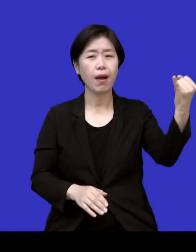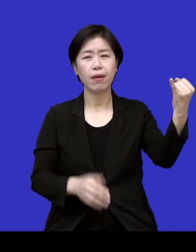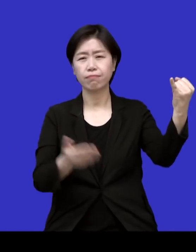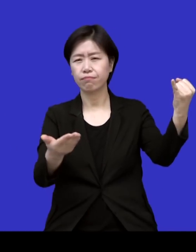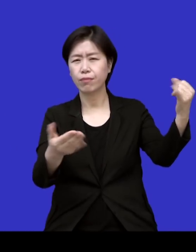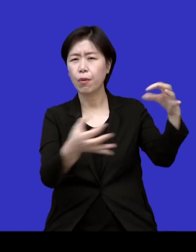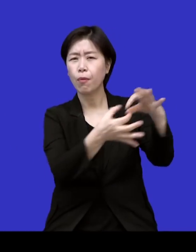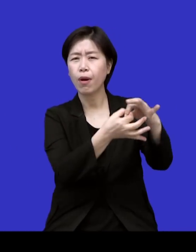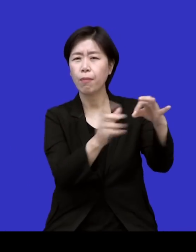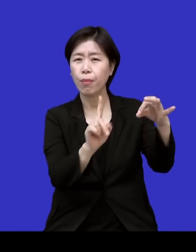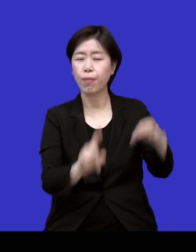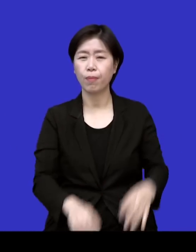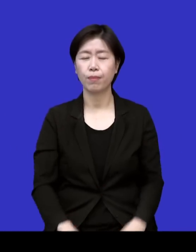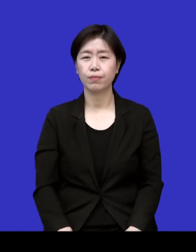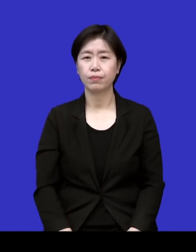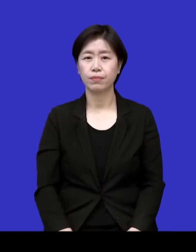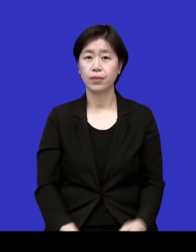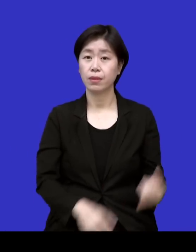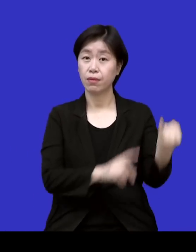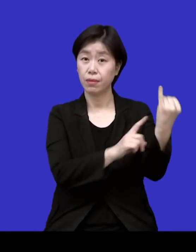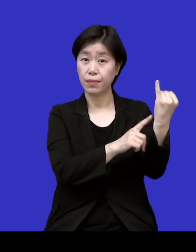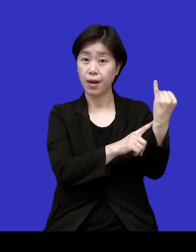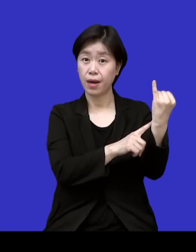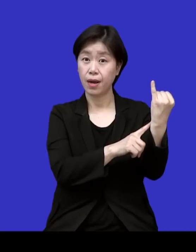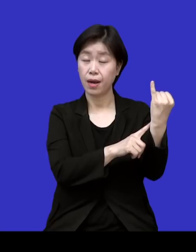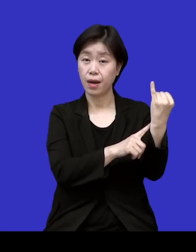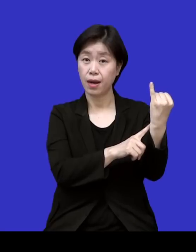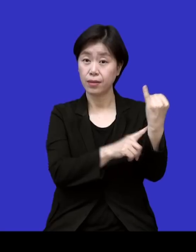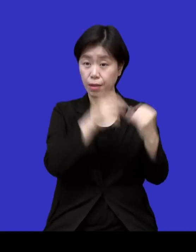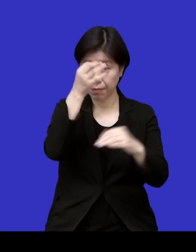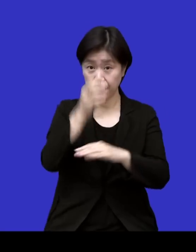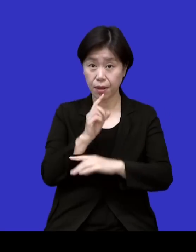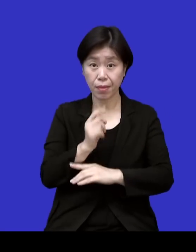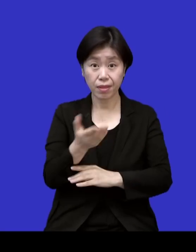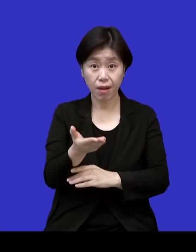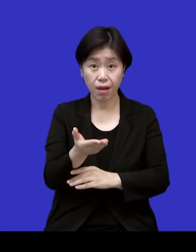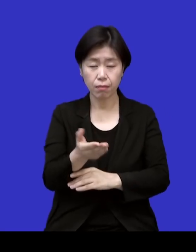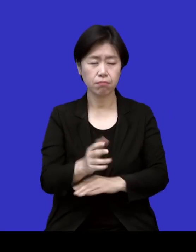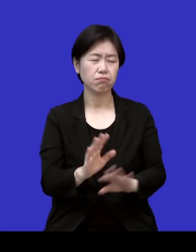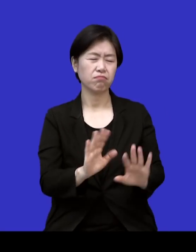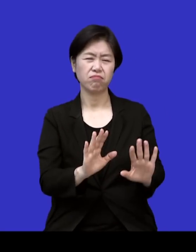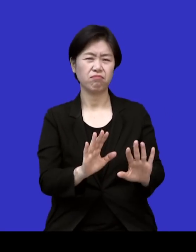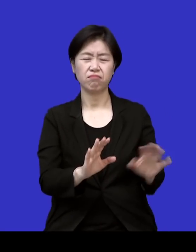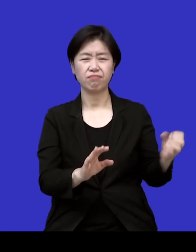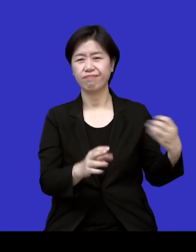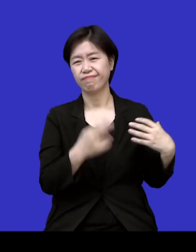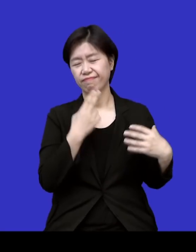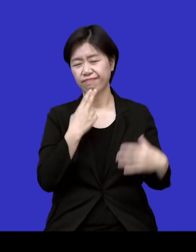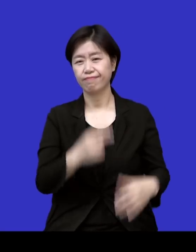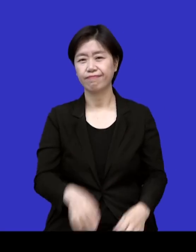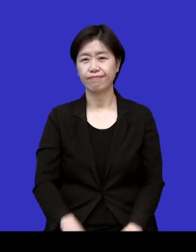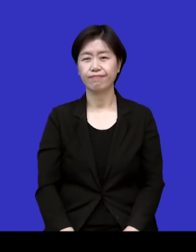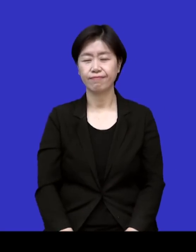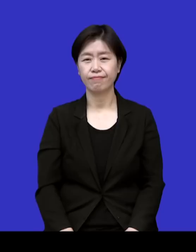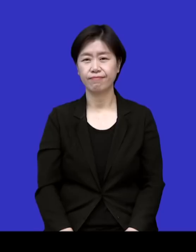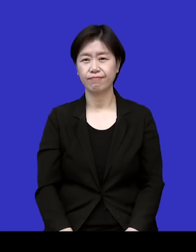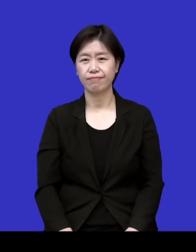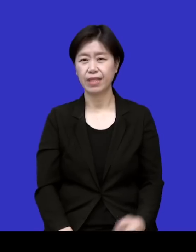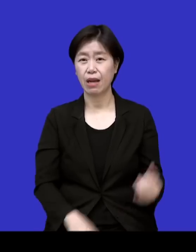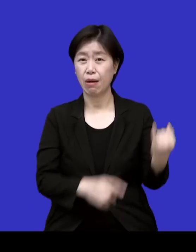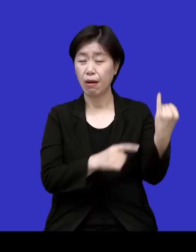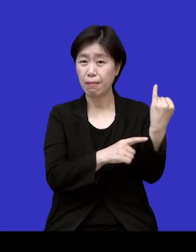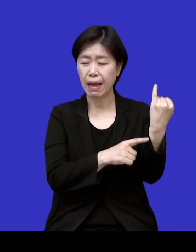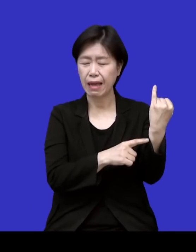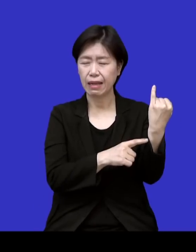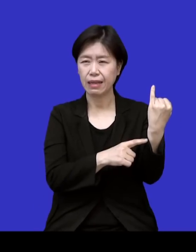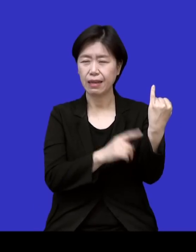우리 네. 집사님에게 좀 어떻게 용서를 구하거나 그런 일이 있었을까요? 그러진 않으시더라고요. 아. 그러니까 엄마가 그냥 회피하는